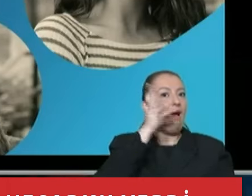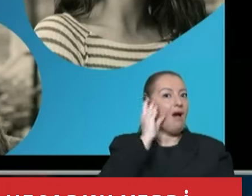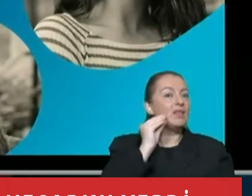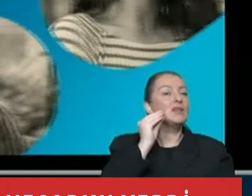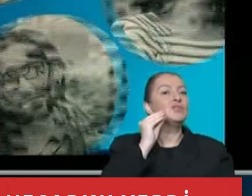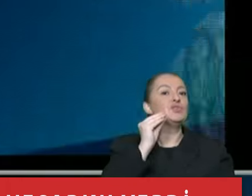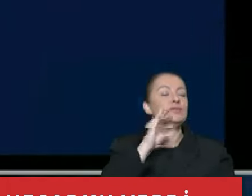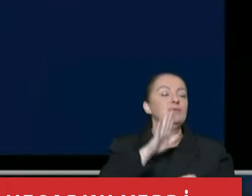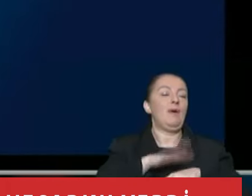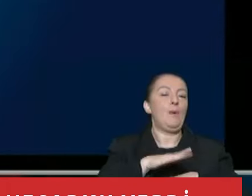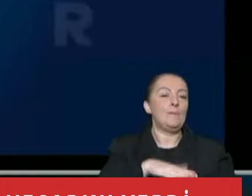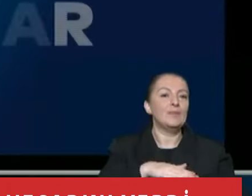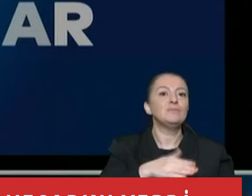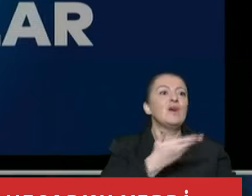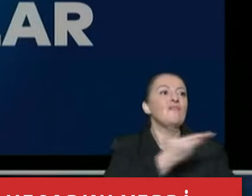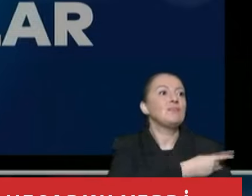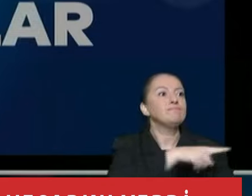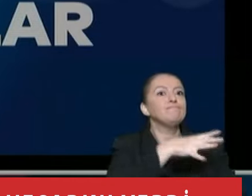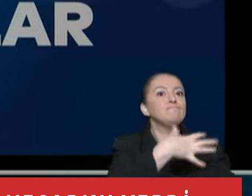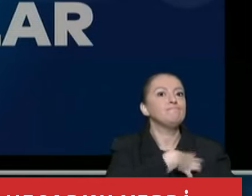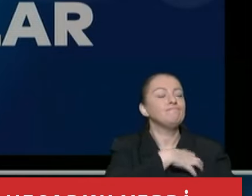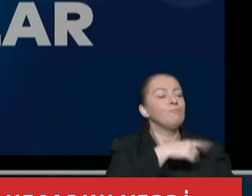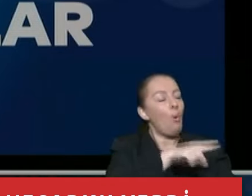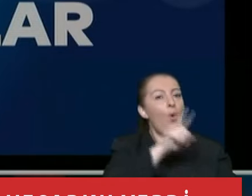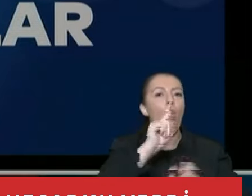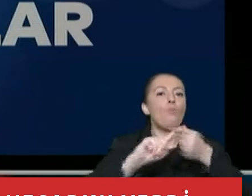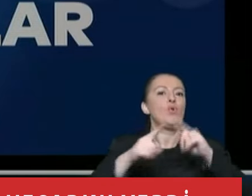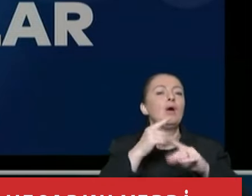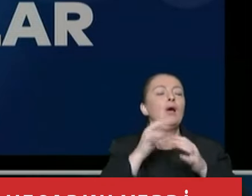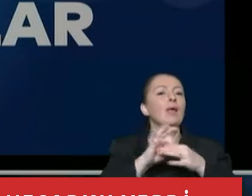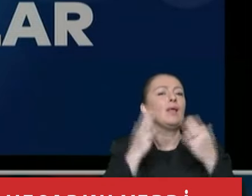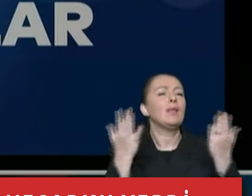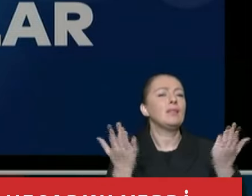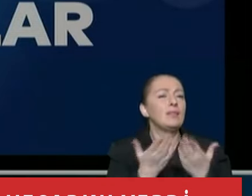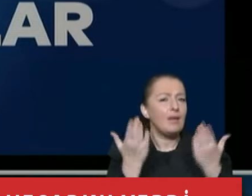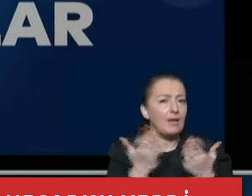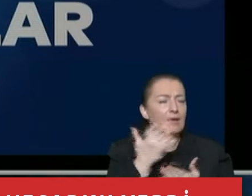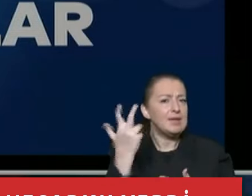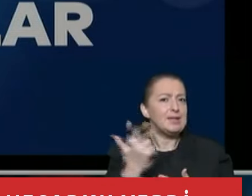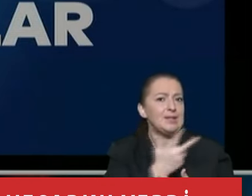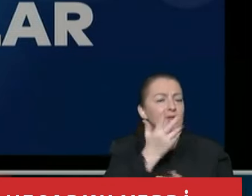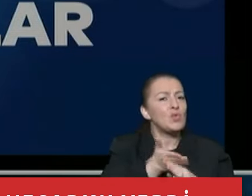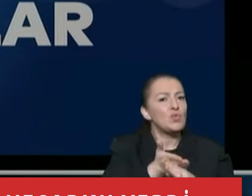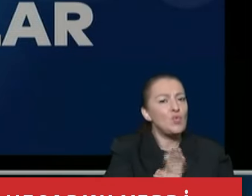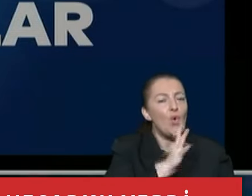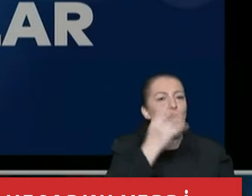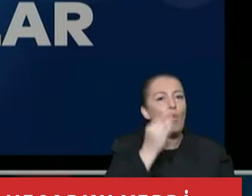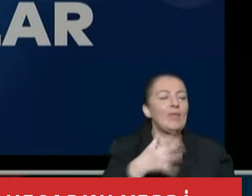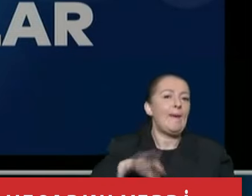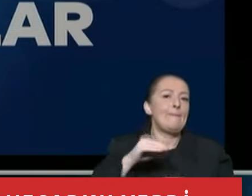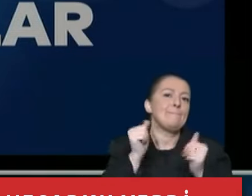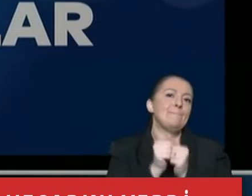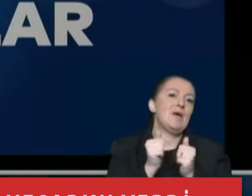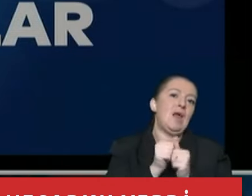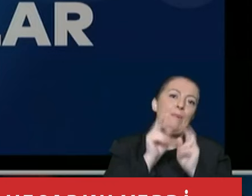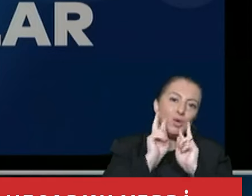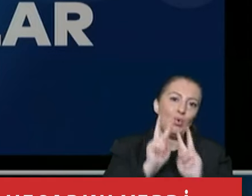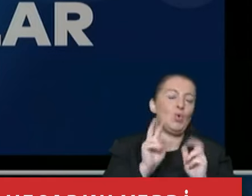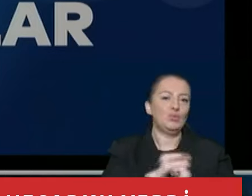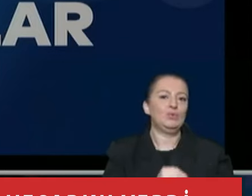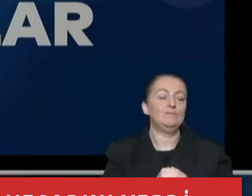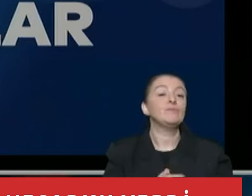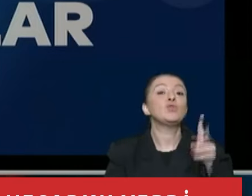uyguladığımız Halkçı politikaların ne kadar doğru ve etkili olduğunu hep birlikte yaşadık ve gördük